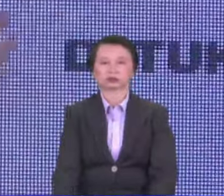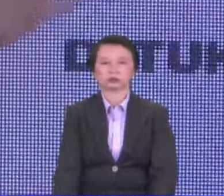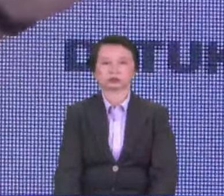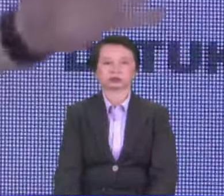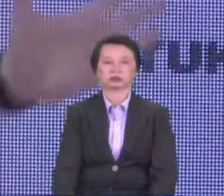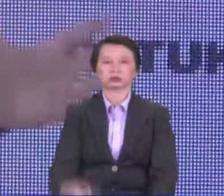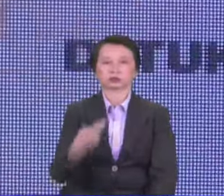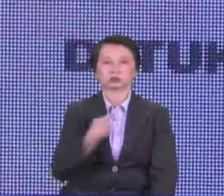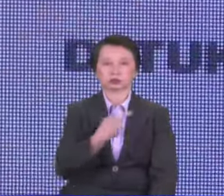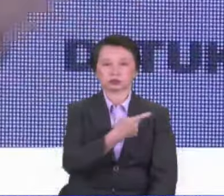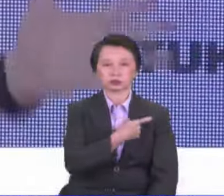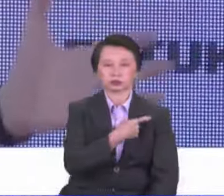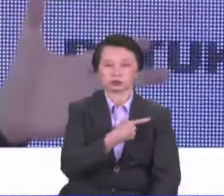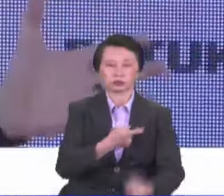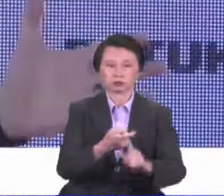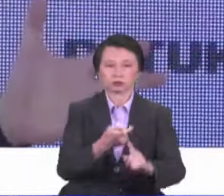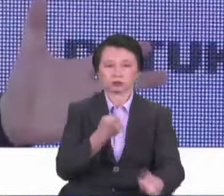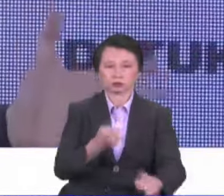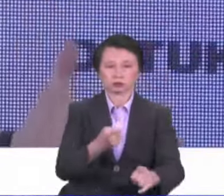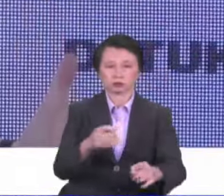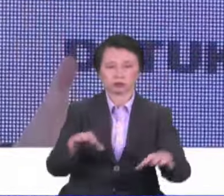Kita dari sudut nasional